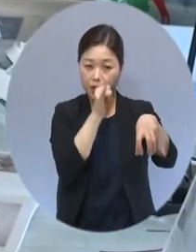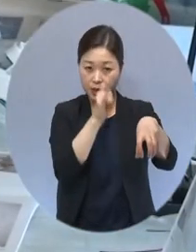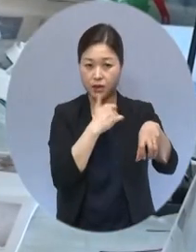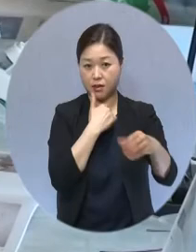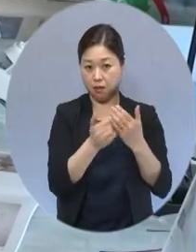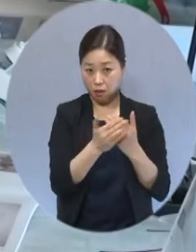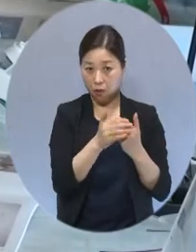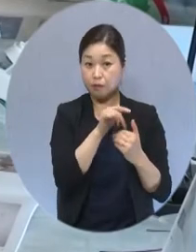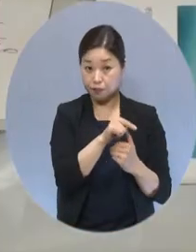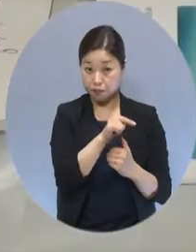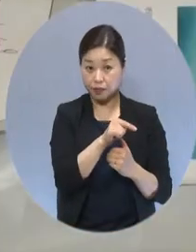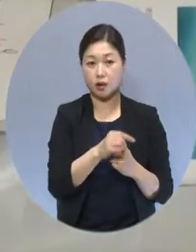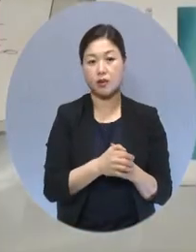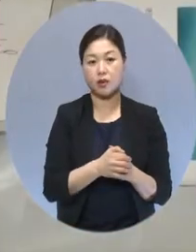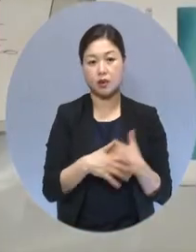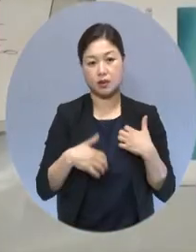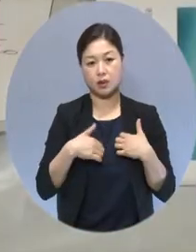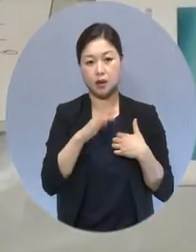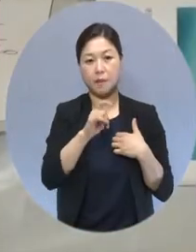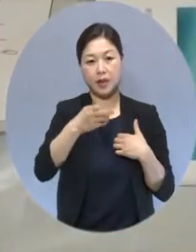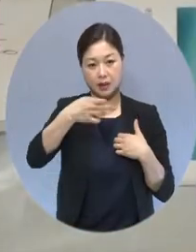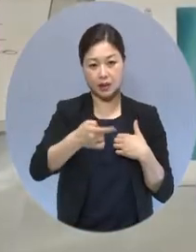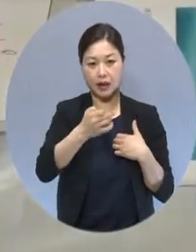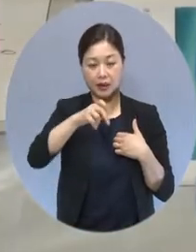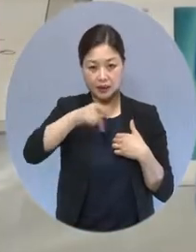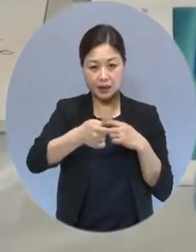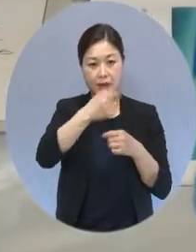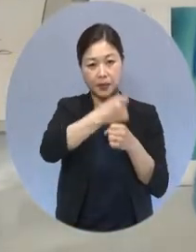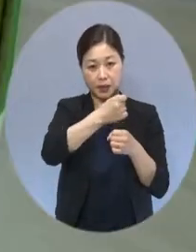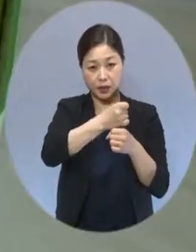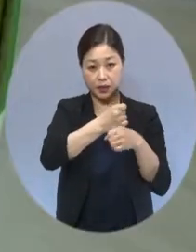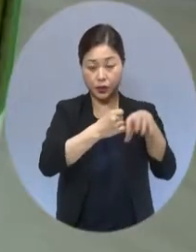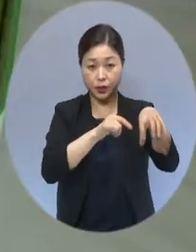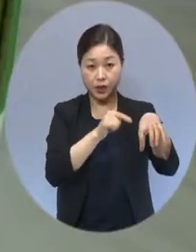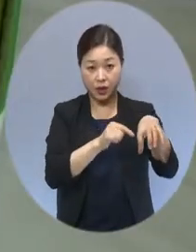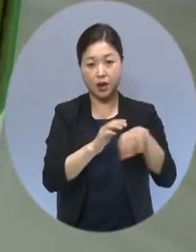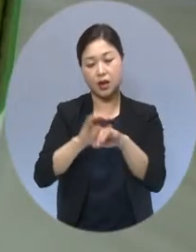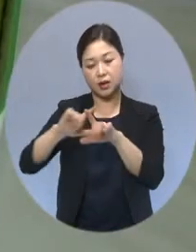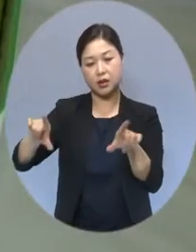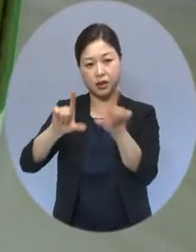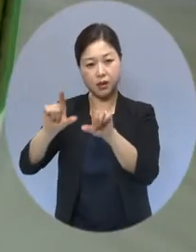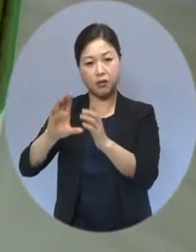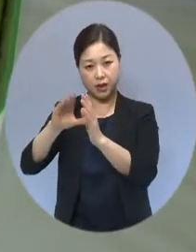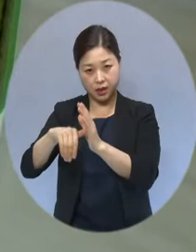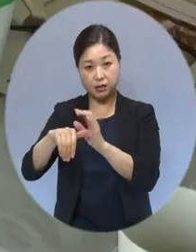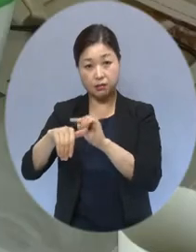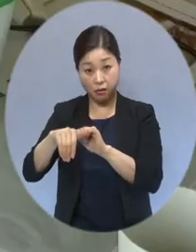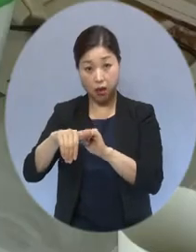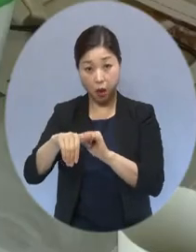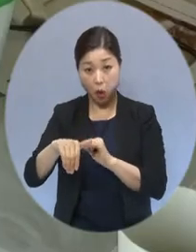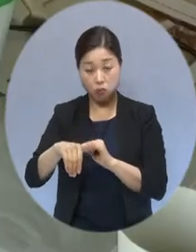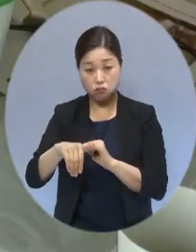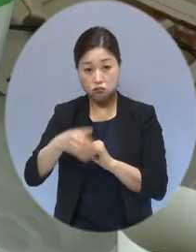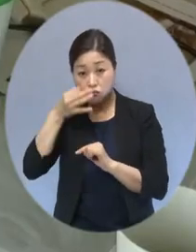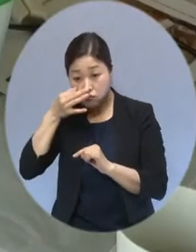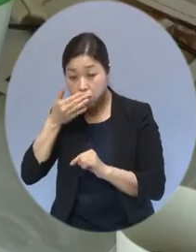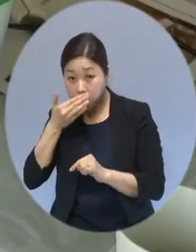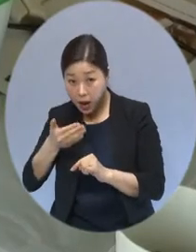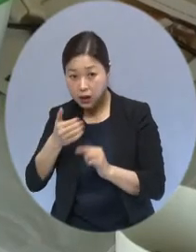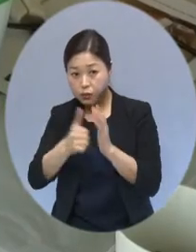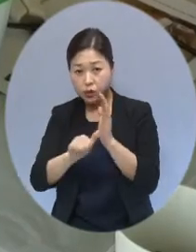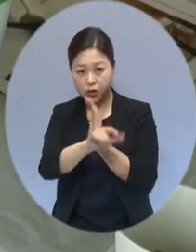체험 프로그램 즐거운 벤트 아트 창작소에서는 일상생활에서 쉽게 접할 수 있는 재료를